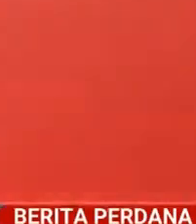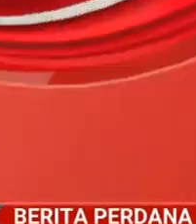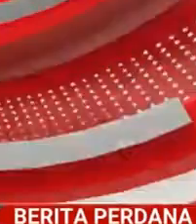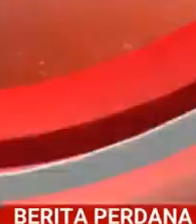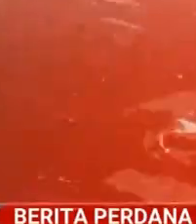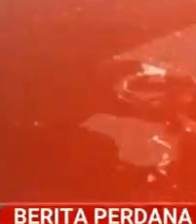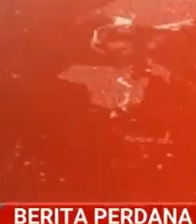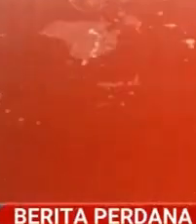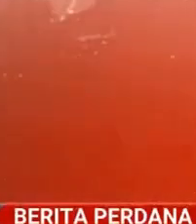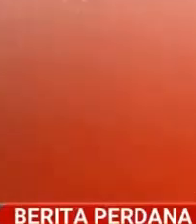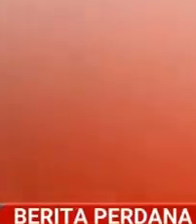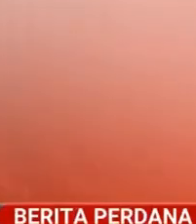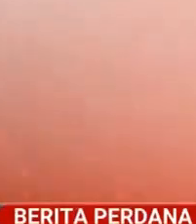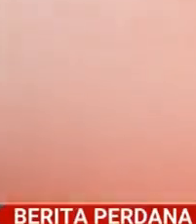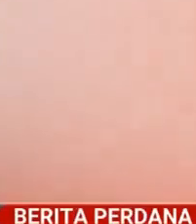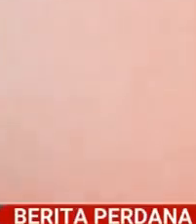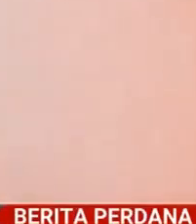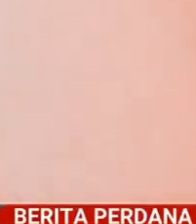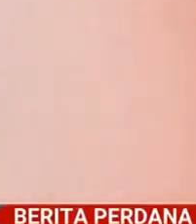Hai